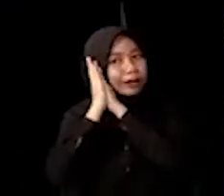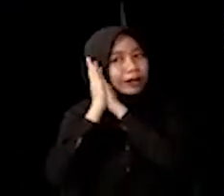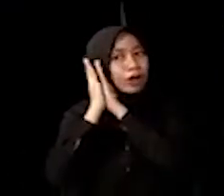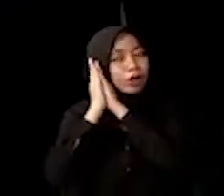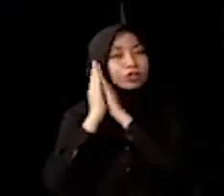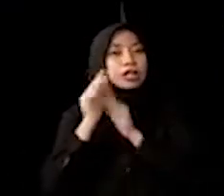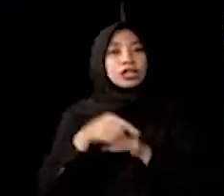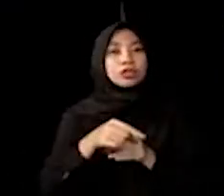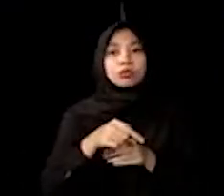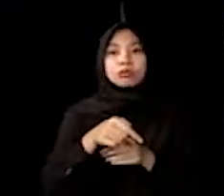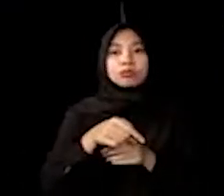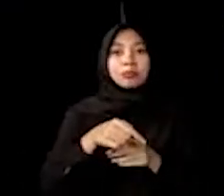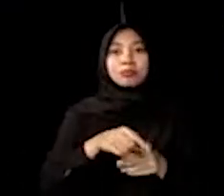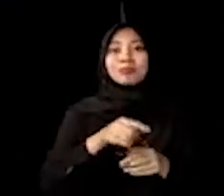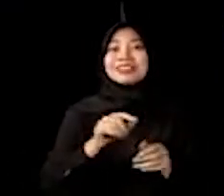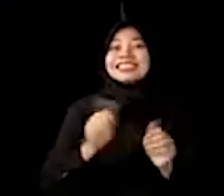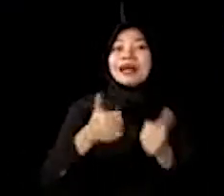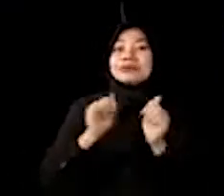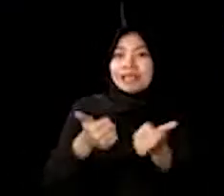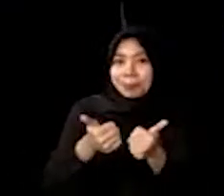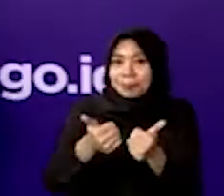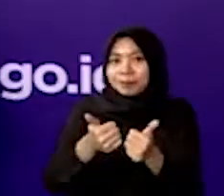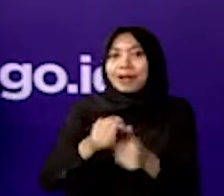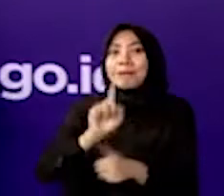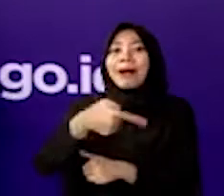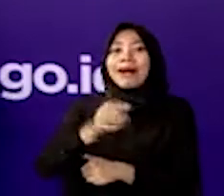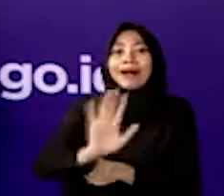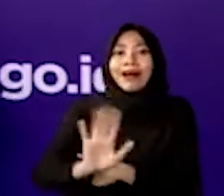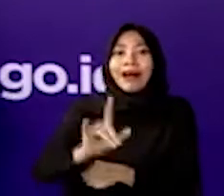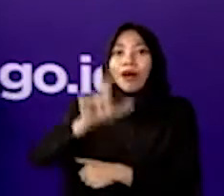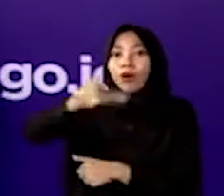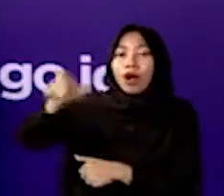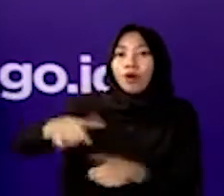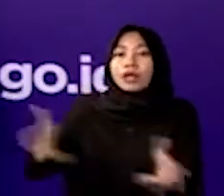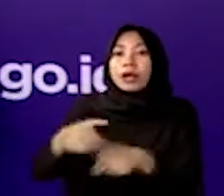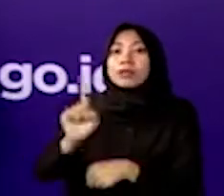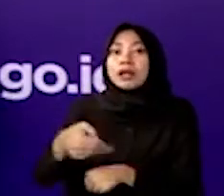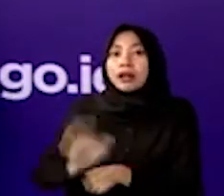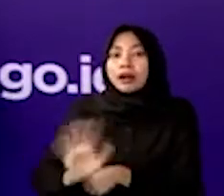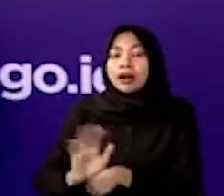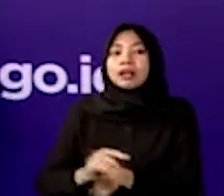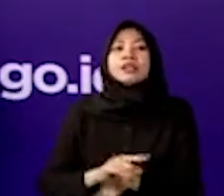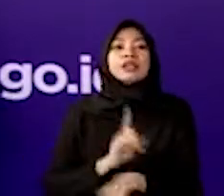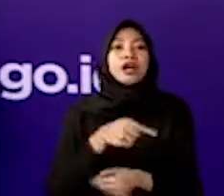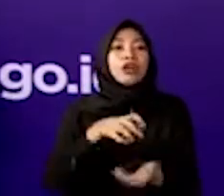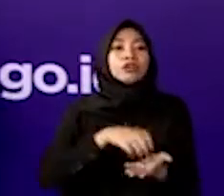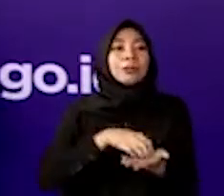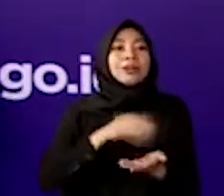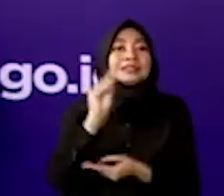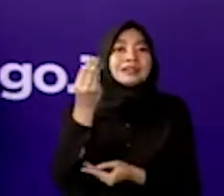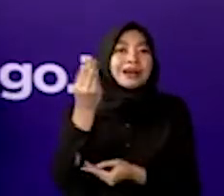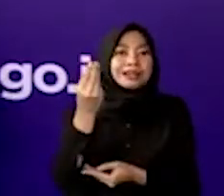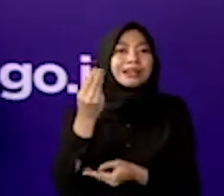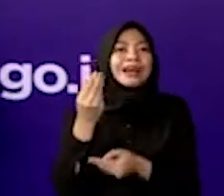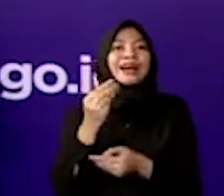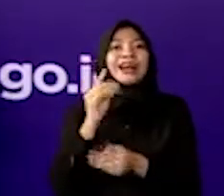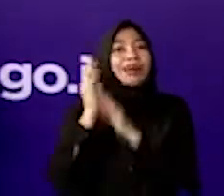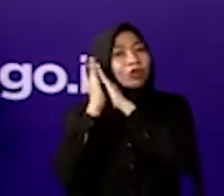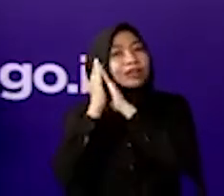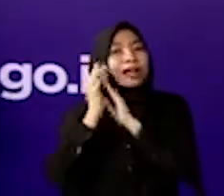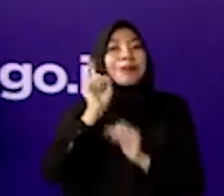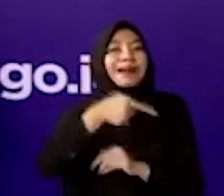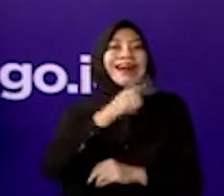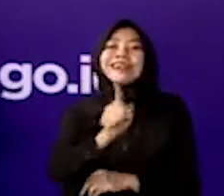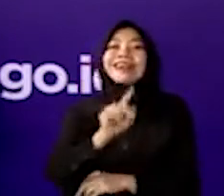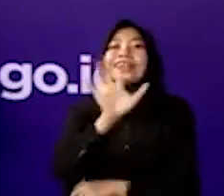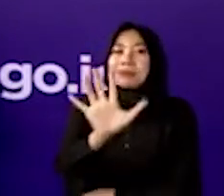atau tidak terpakai Pak hotel-hotel itu Pak Baik Pak Tomi ee di Jakarta sudah ada lima hotel yang terpakai kemudian